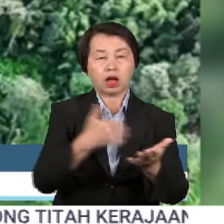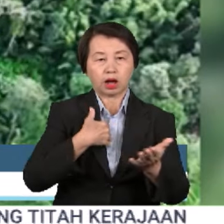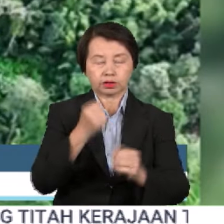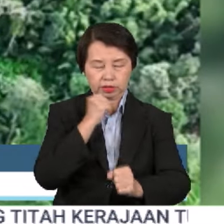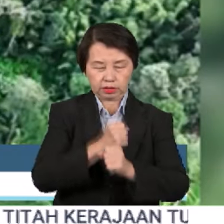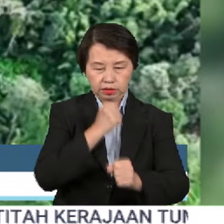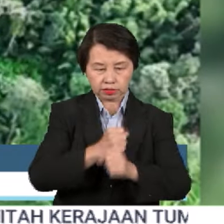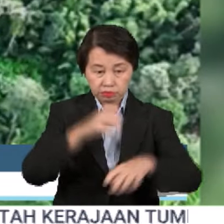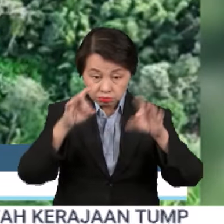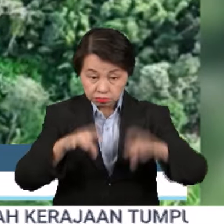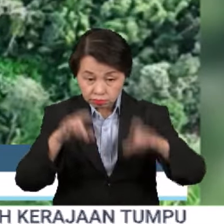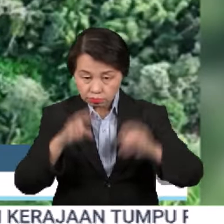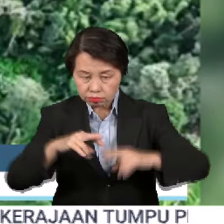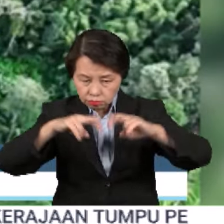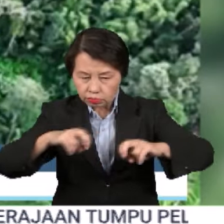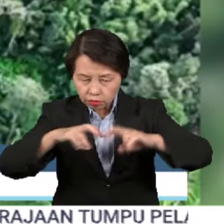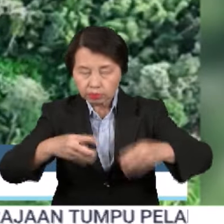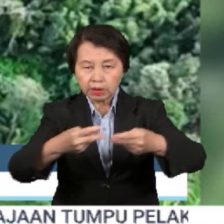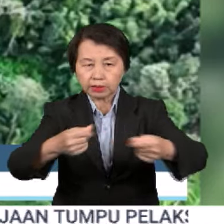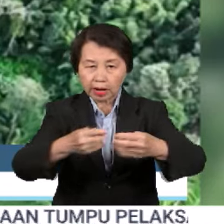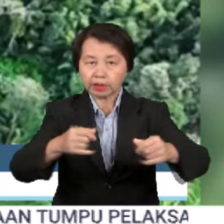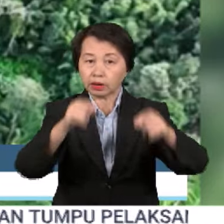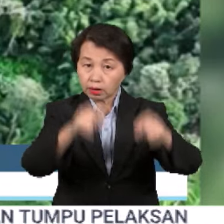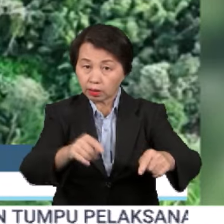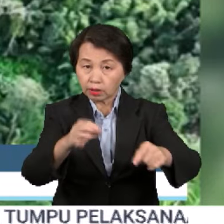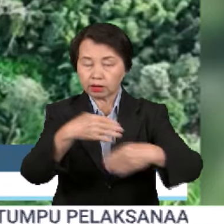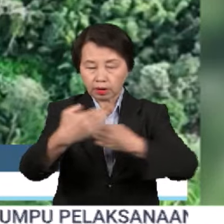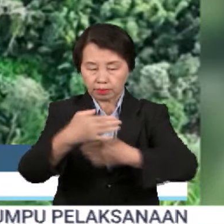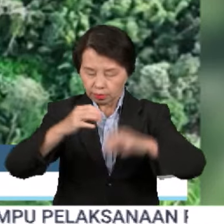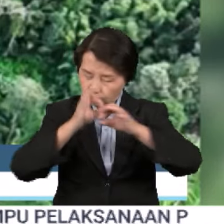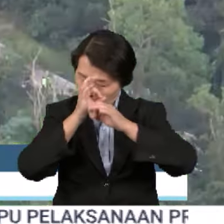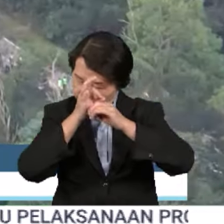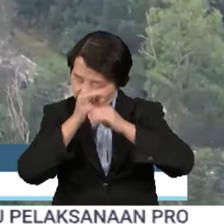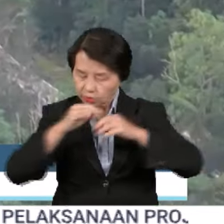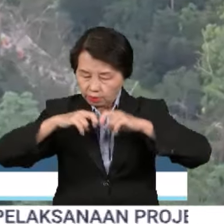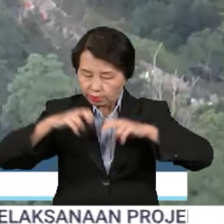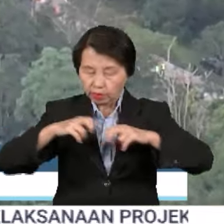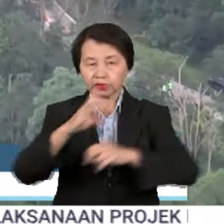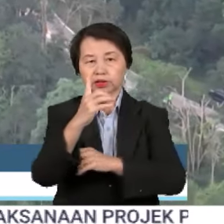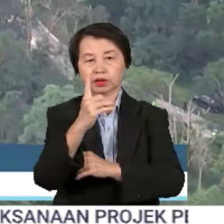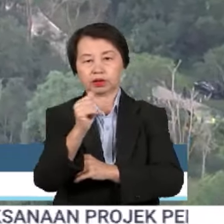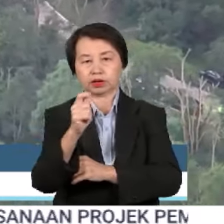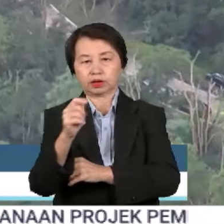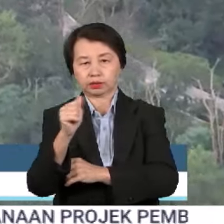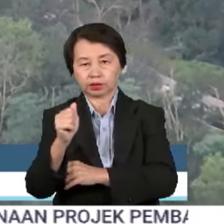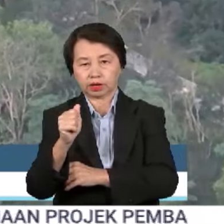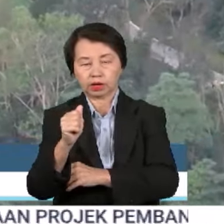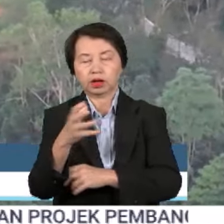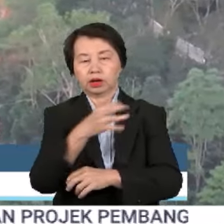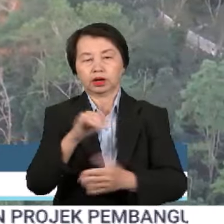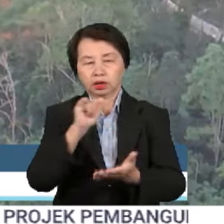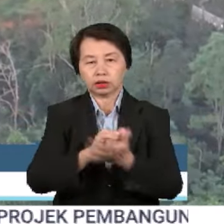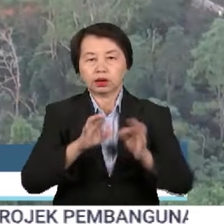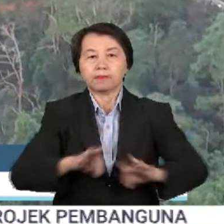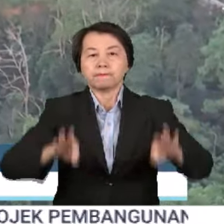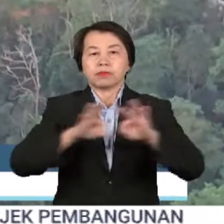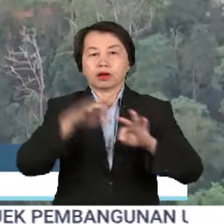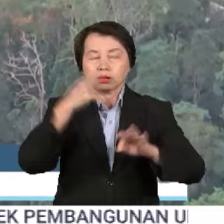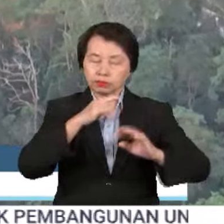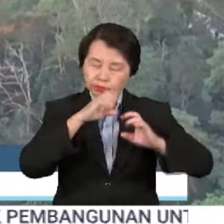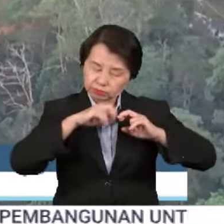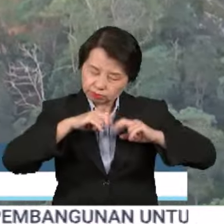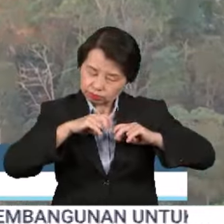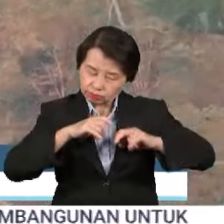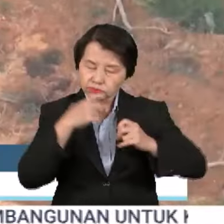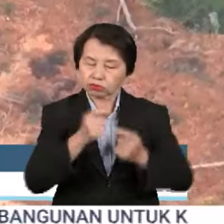kerja-kerja ujian penyesatan tanah di lapangan dan magmail setiap penganalisis data data dari ujian itu adalah penting untuk dianalisis